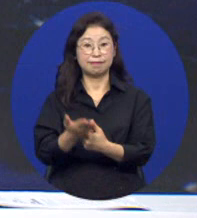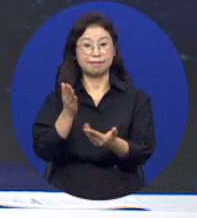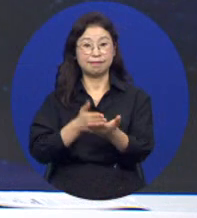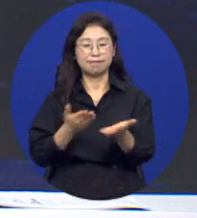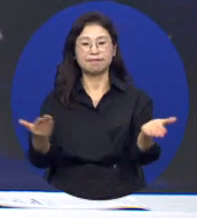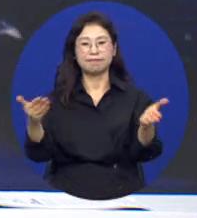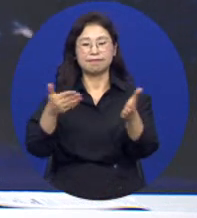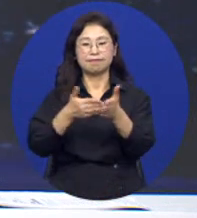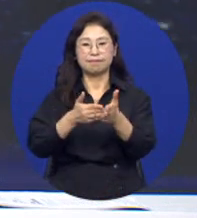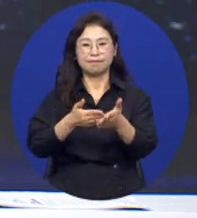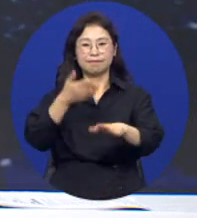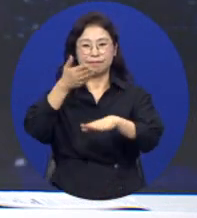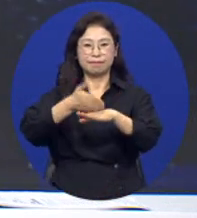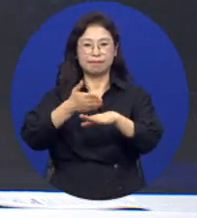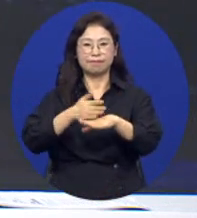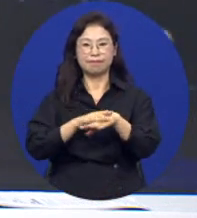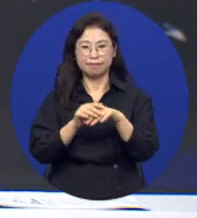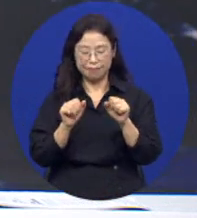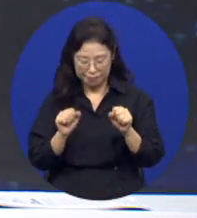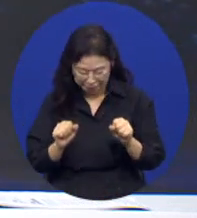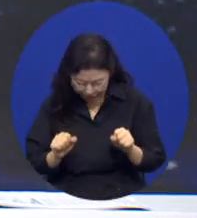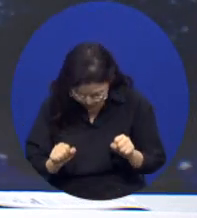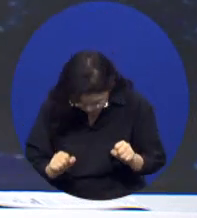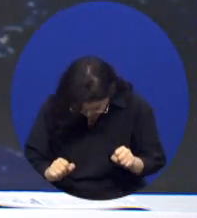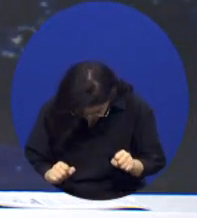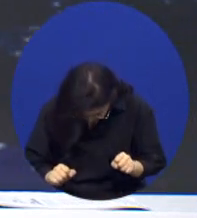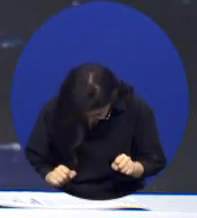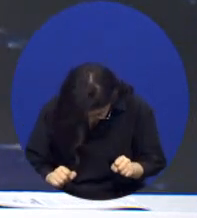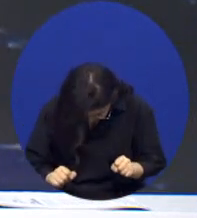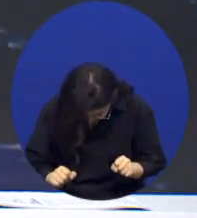뉴스데스크 제주를 마칩니다 시청해주신 여러분 고맙습니다